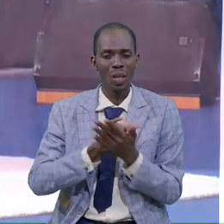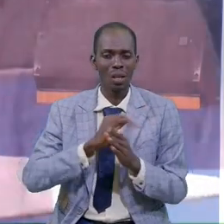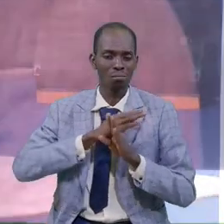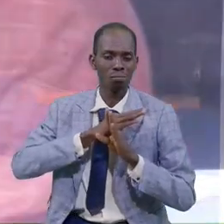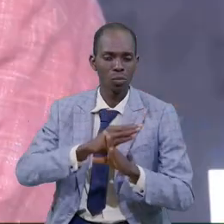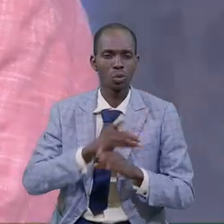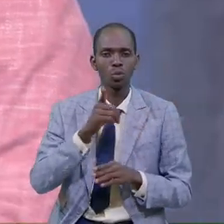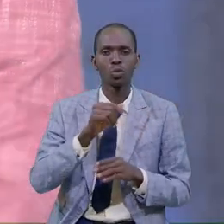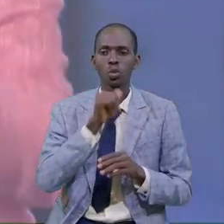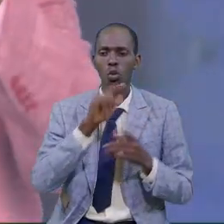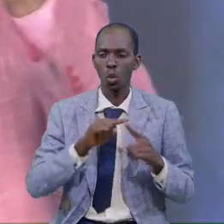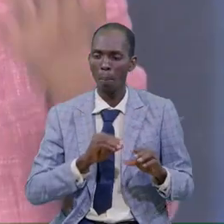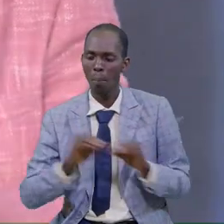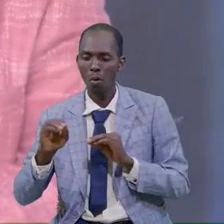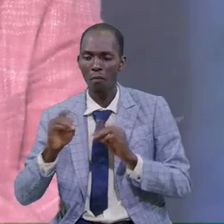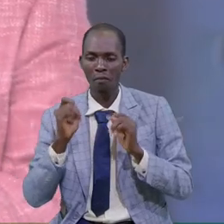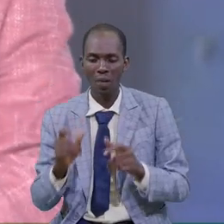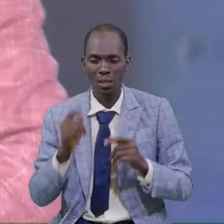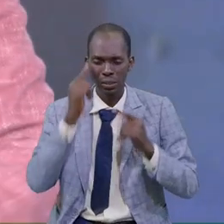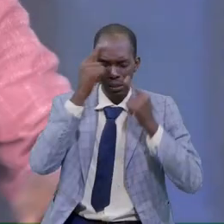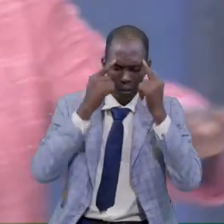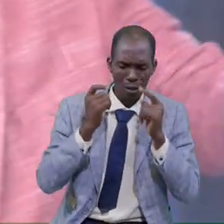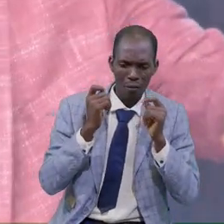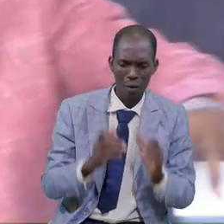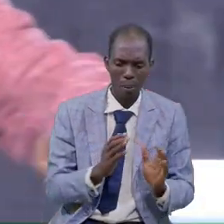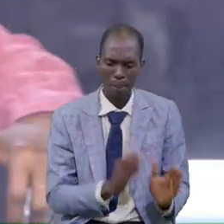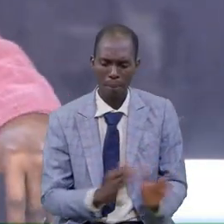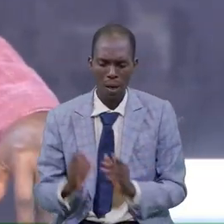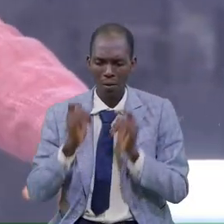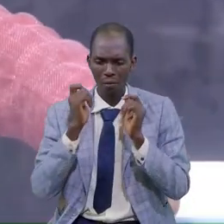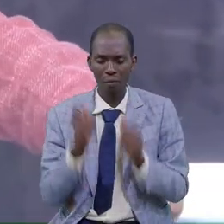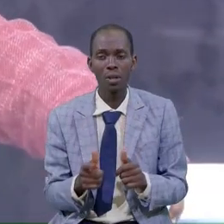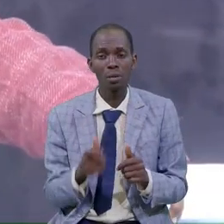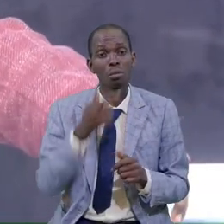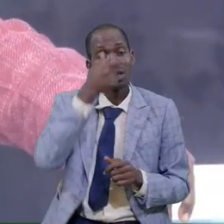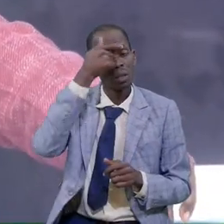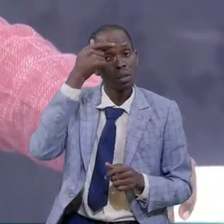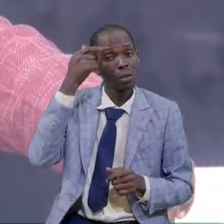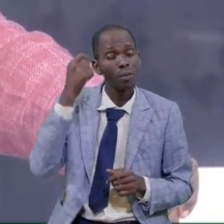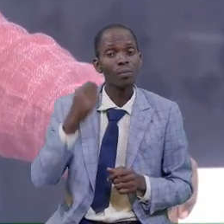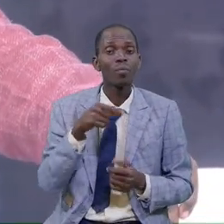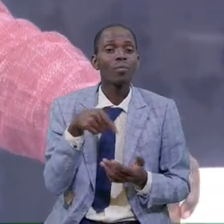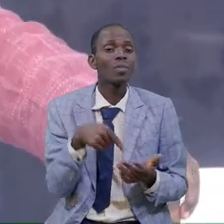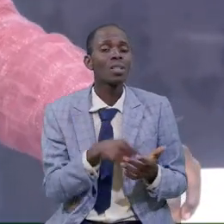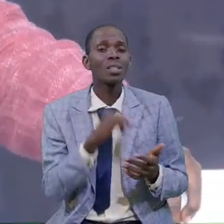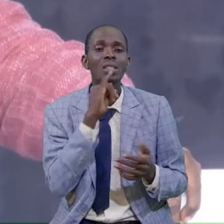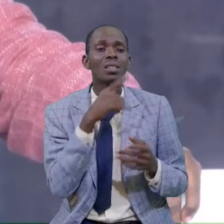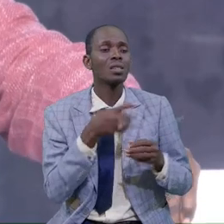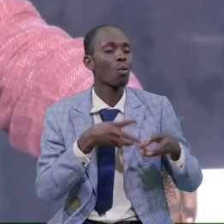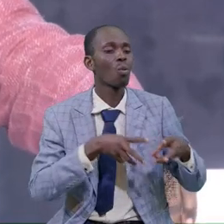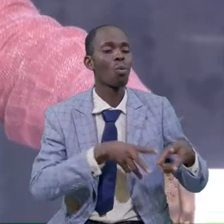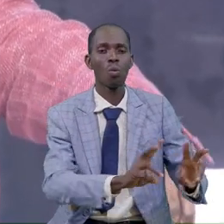de courir, de réfléchir rapidement, de mettre des stratégies rapidement en place. C'est comme ça le monde est.